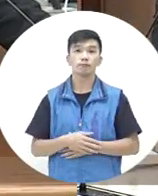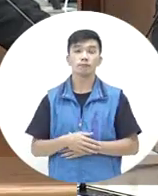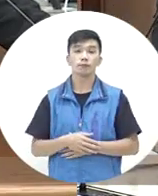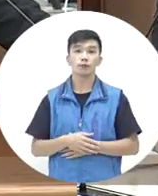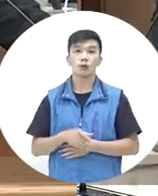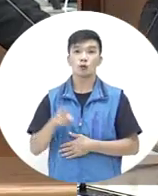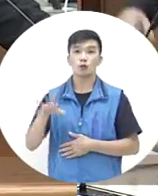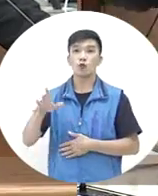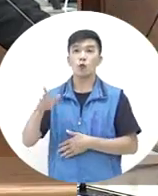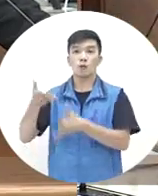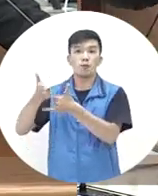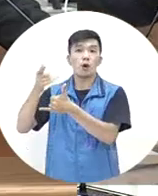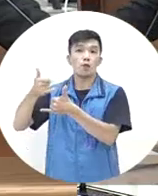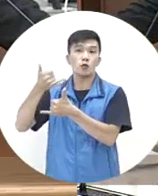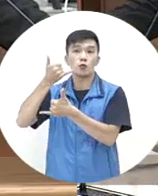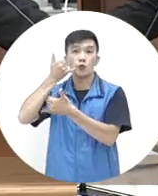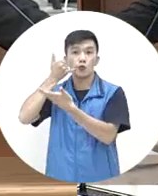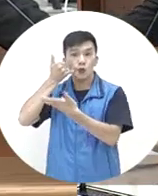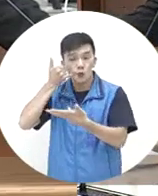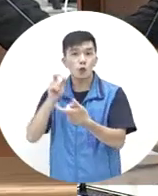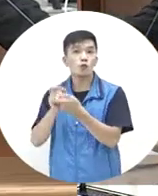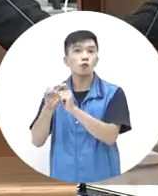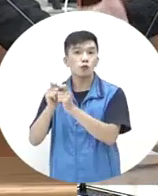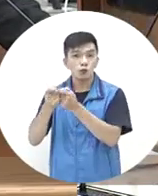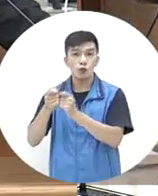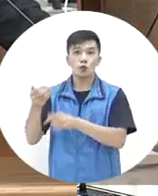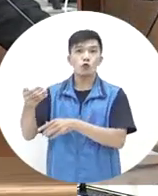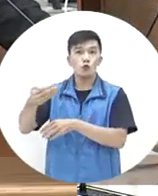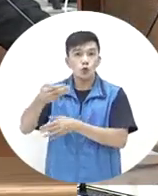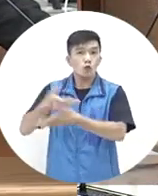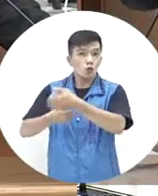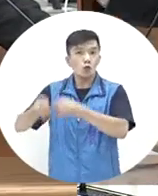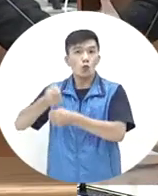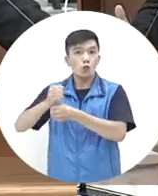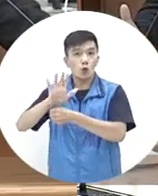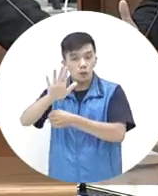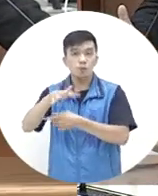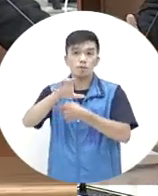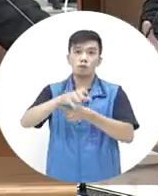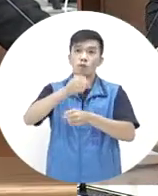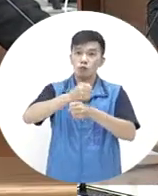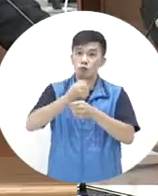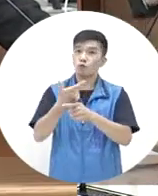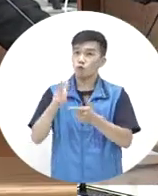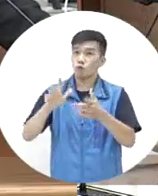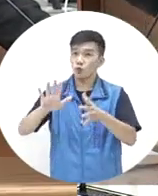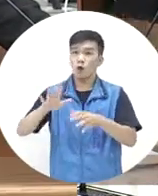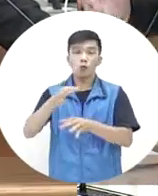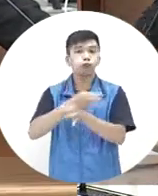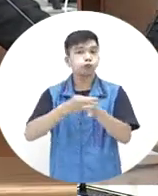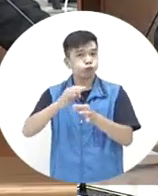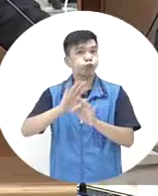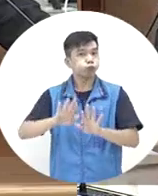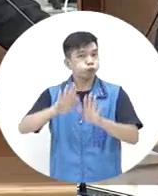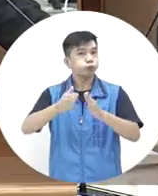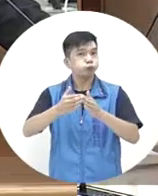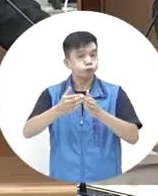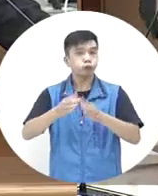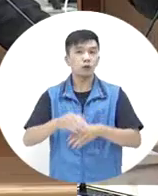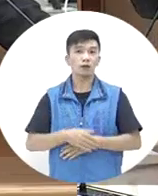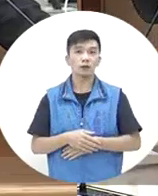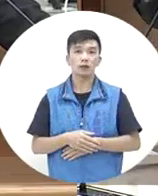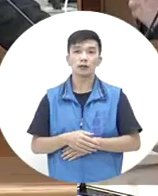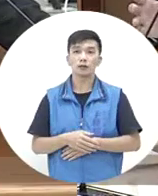渔业嘛，那我们也有农产品嘛，等等的，那我们有经济发展的需求，我们有相关的产业需求，